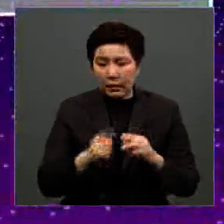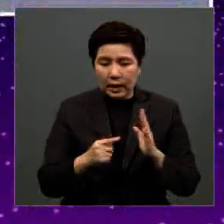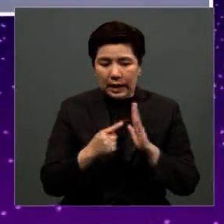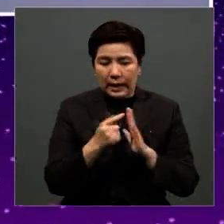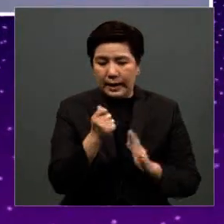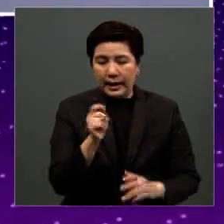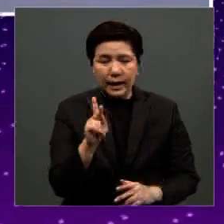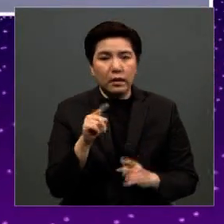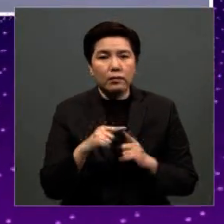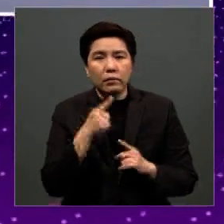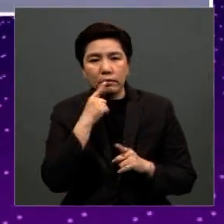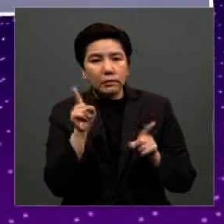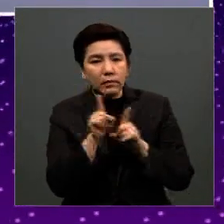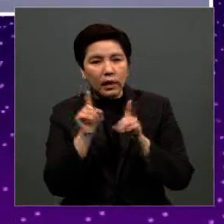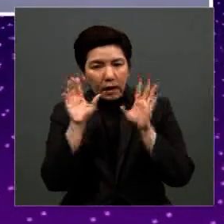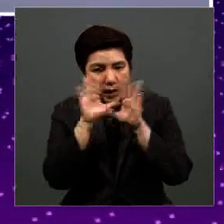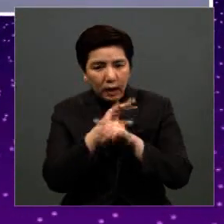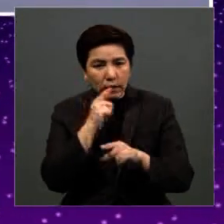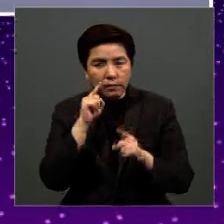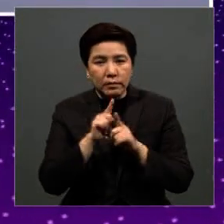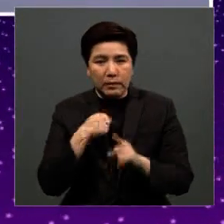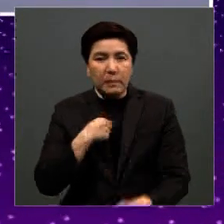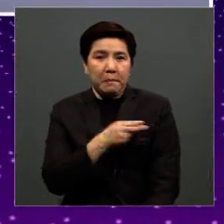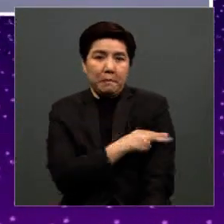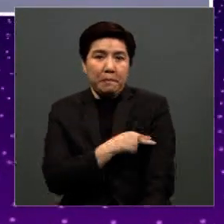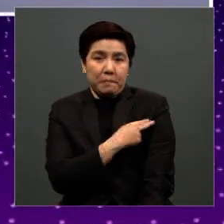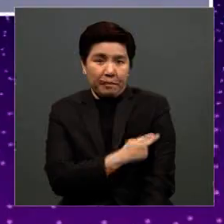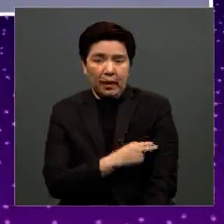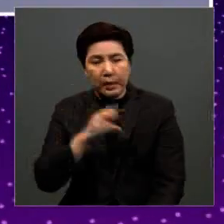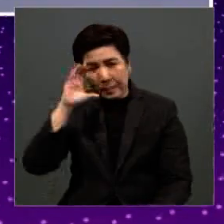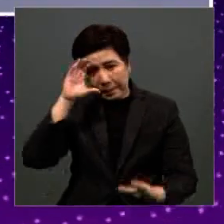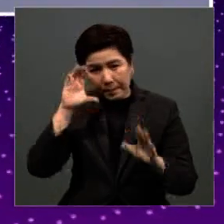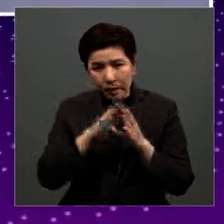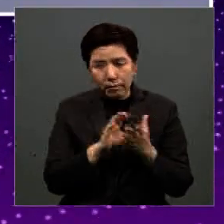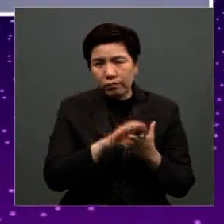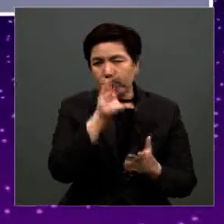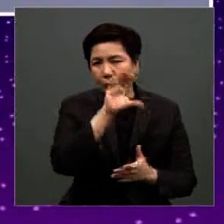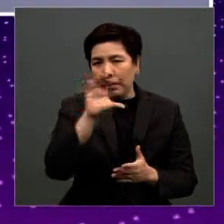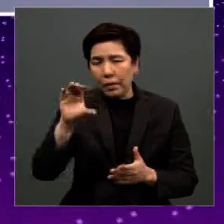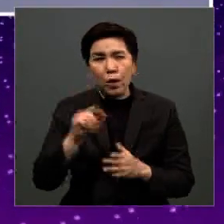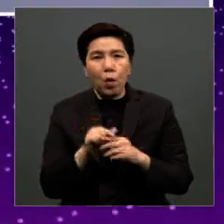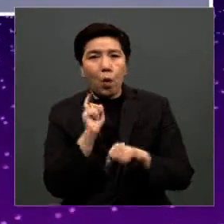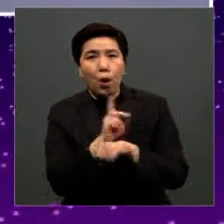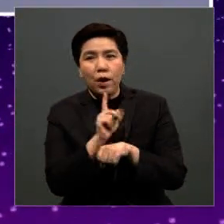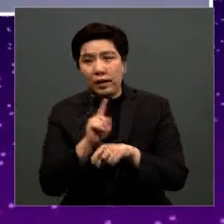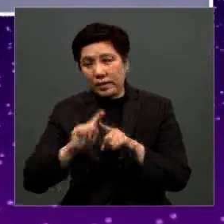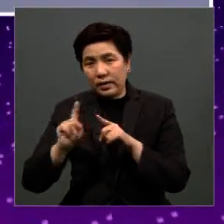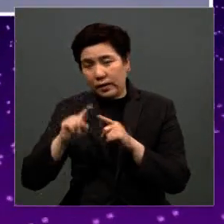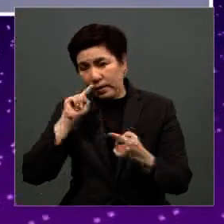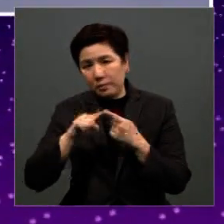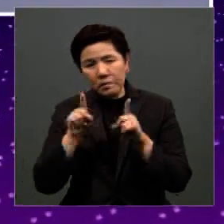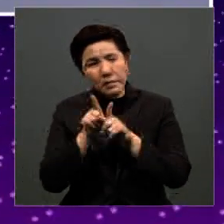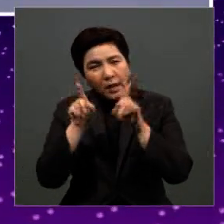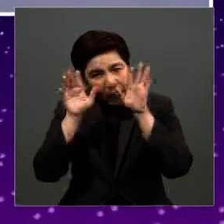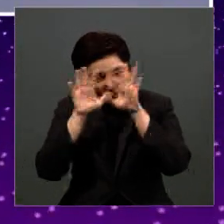บอสหมอเอกที่มีการลักษณะนะกรณีแอบอ้างตัวเป็นแพทย์นะและมีภาพปรากฏอยู่บนสื่อต่างๆทั้งสื่อออนไลน์ต่างๆว่ามีลักษณะ